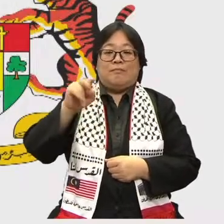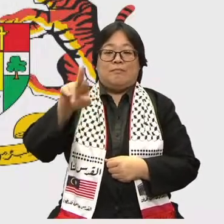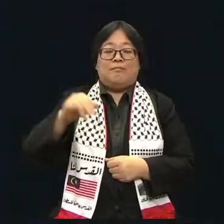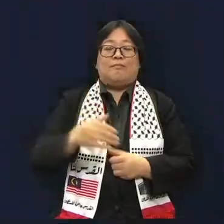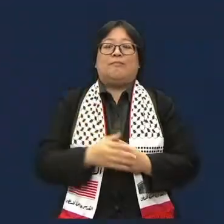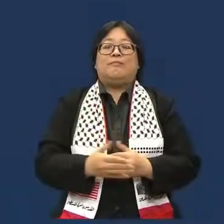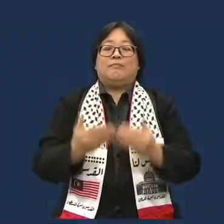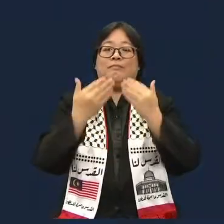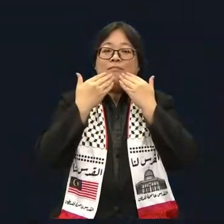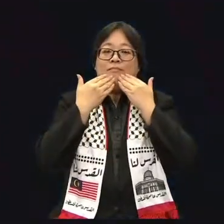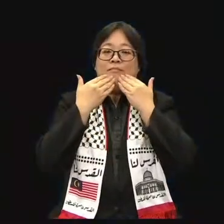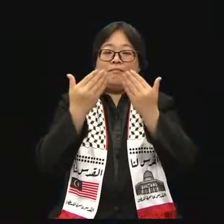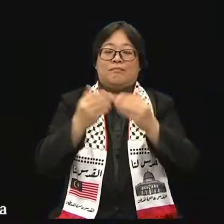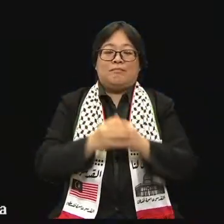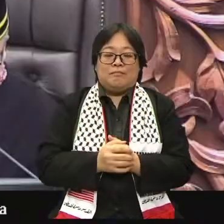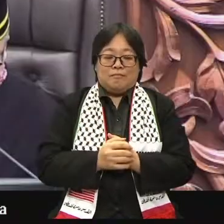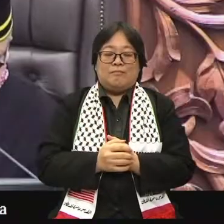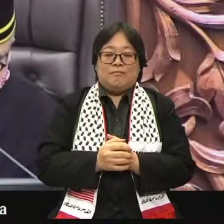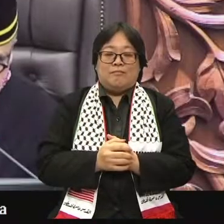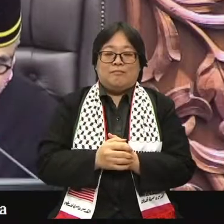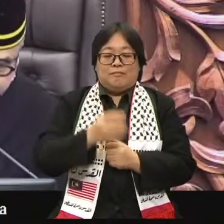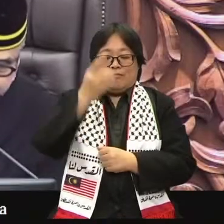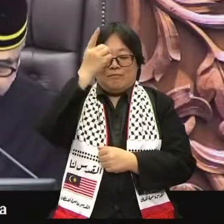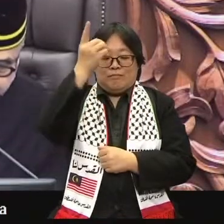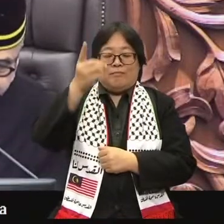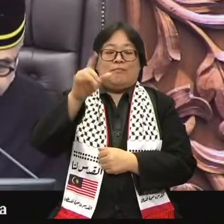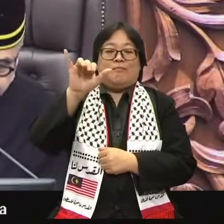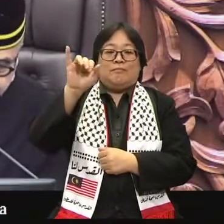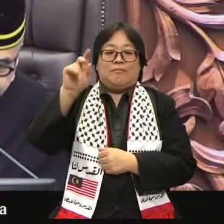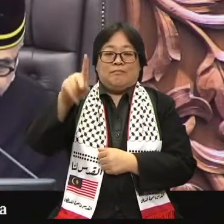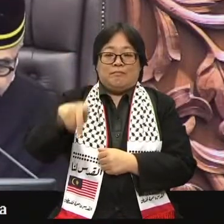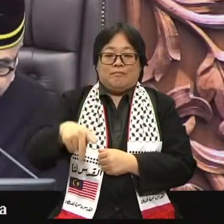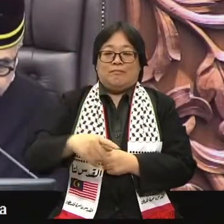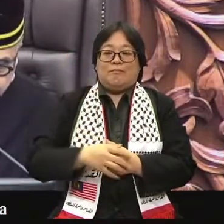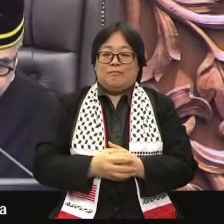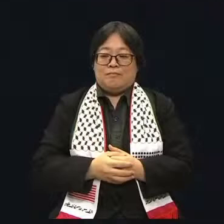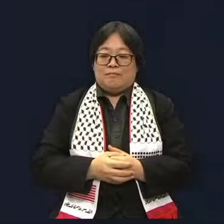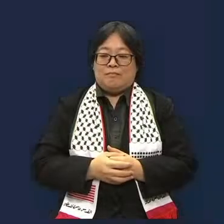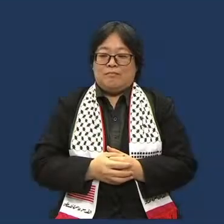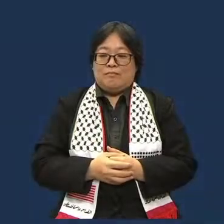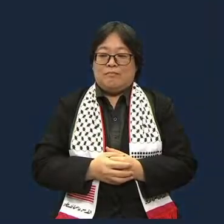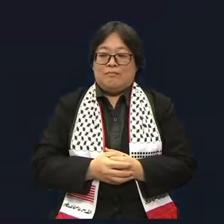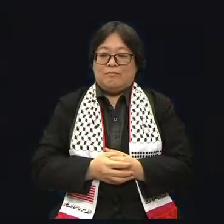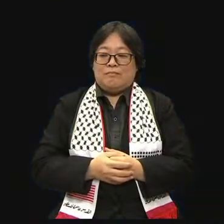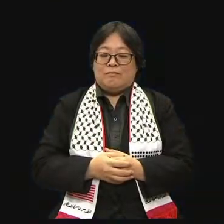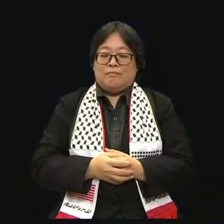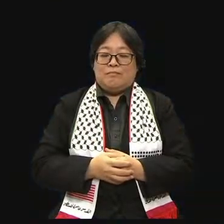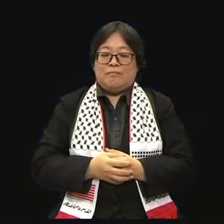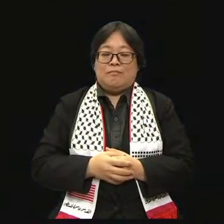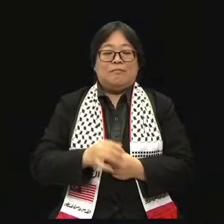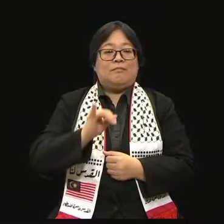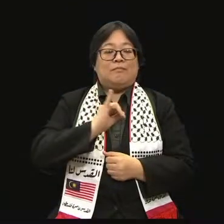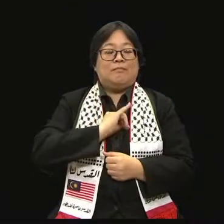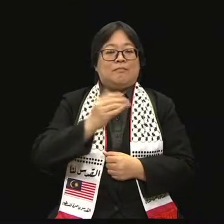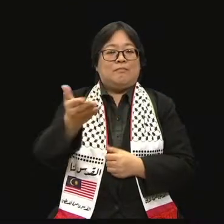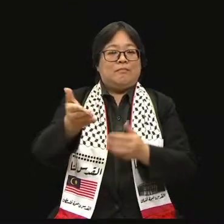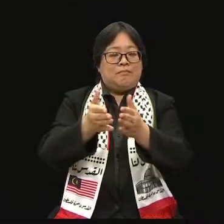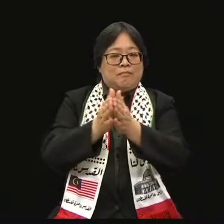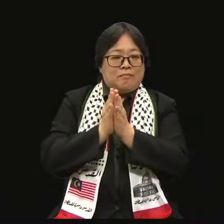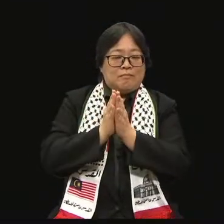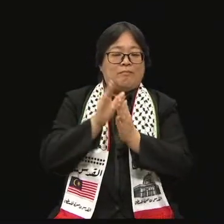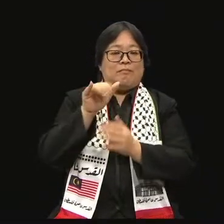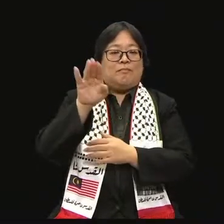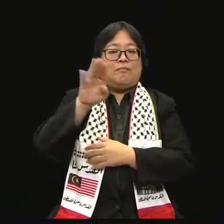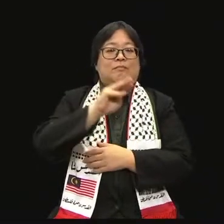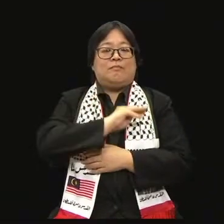Terima kasih yang berhormat dat tu yang dipertua saya meminta supaya yang